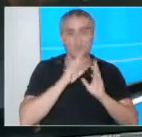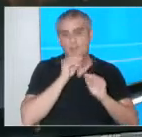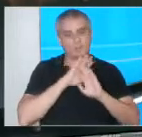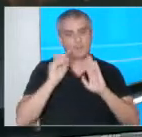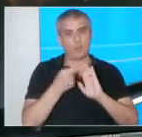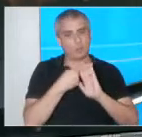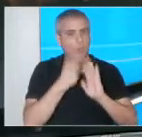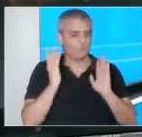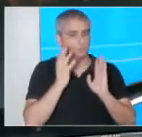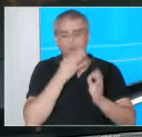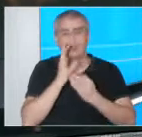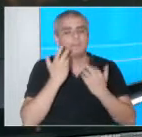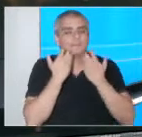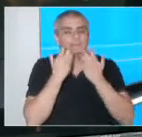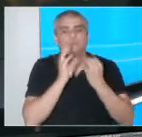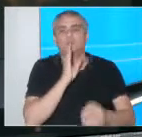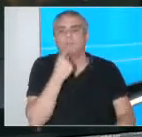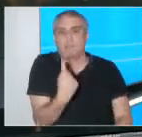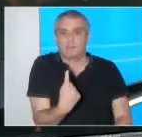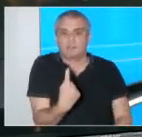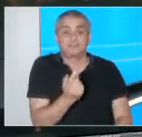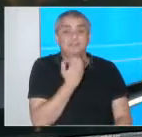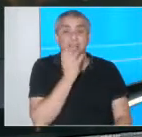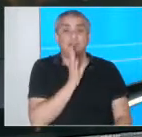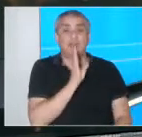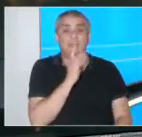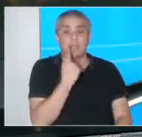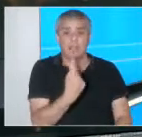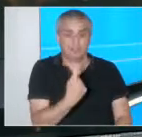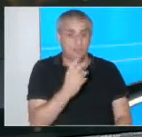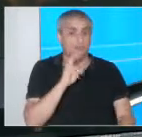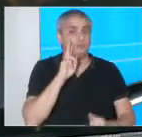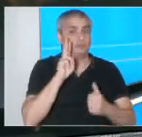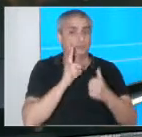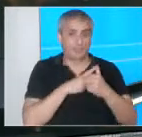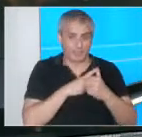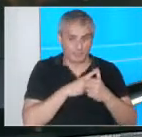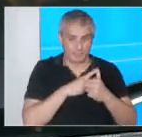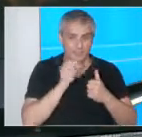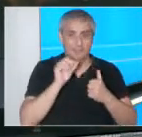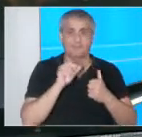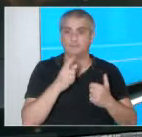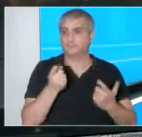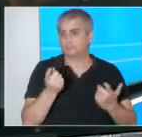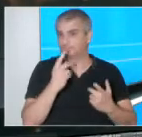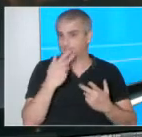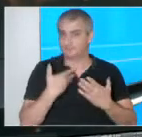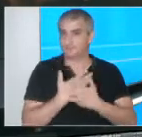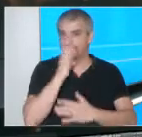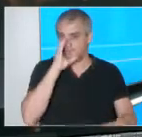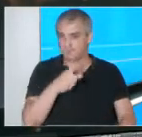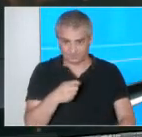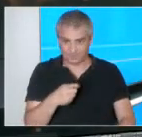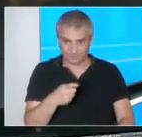על כולם, אלא אתה שואל מה הסיפור של הבעיה עצמה. הסיפור של הבעיה עצמה, של שקד... זה מאמר ישיבתי, בואו לפחות נחדש